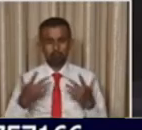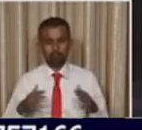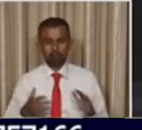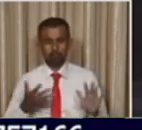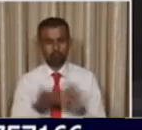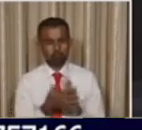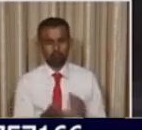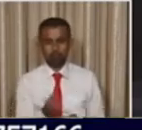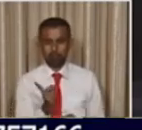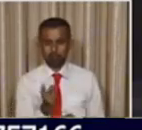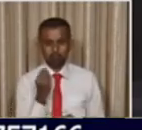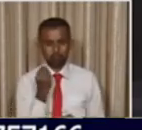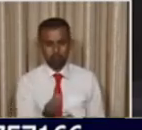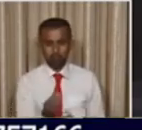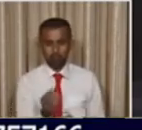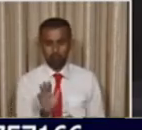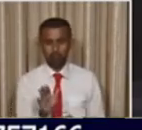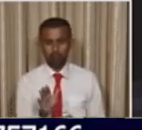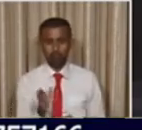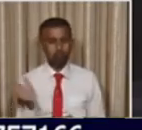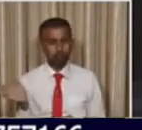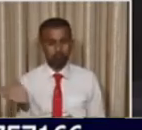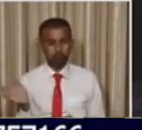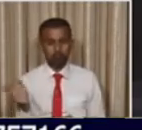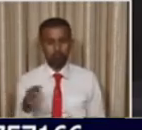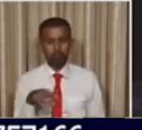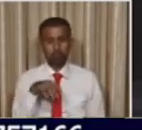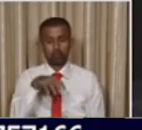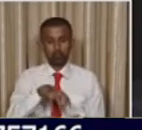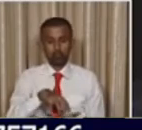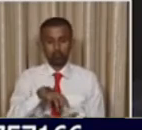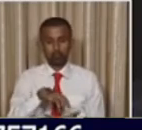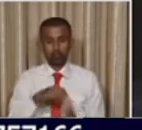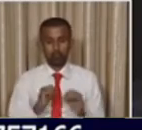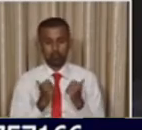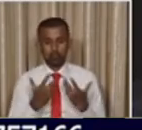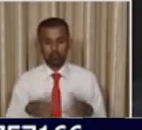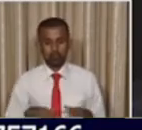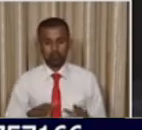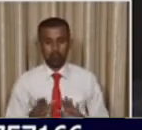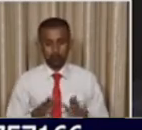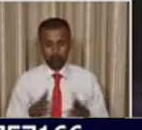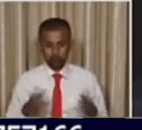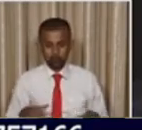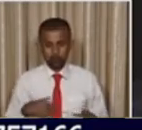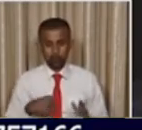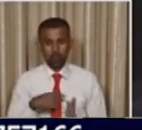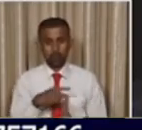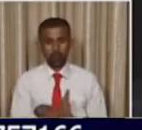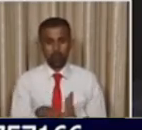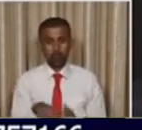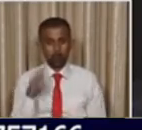விட நாங்கள் இந்த தீவிலே வந்து ஒரு தேசத்திற்குரியவர்கள், இந்த நாங்கள் எங்களை ஆட்சி செய்திருக்கிறோம், எங்களுடைய தேசம் அங்கீகரிக்கப்பட வேண்டும், எங்களுடைய சுயநிர்ணய உரிமை, எங்களுடைய